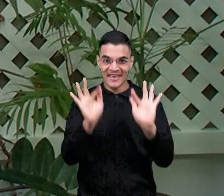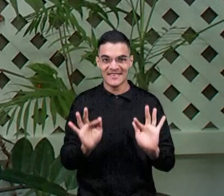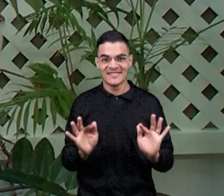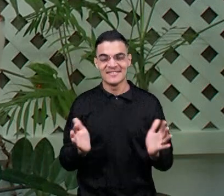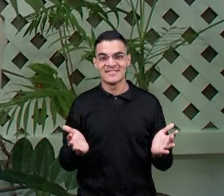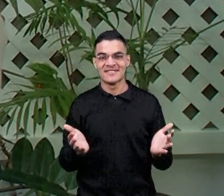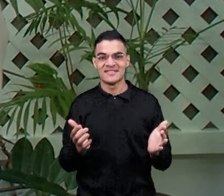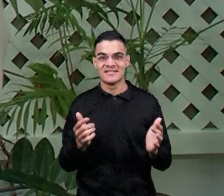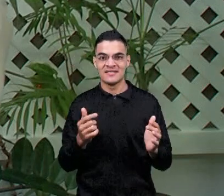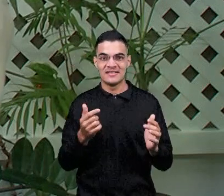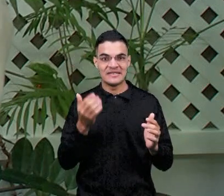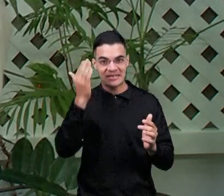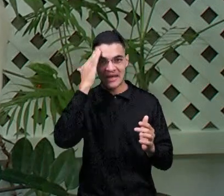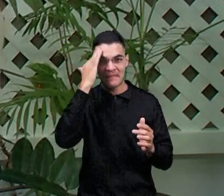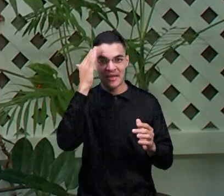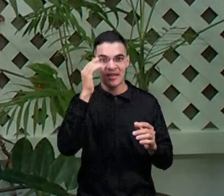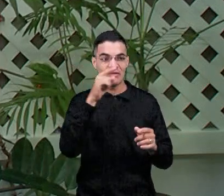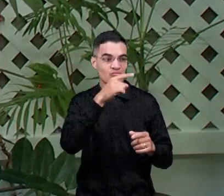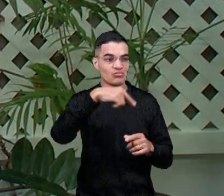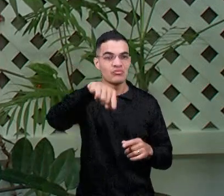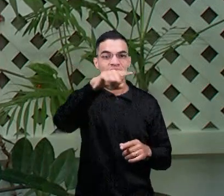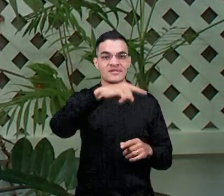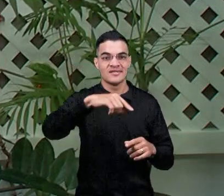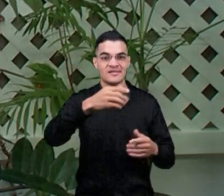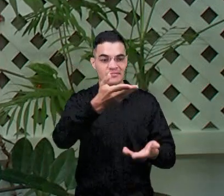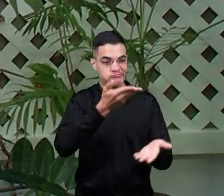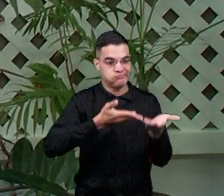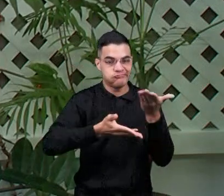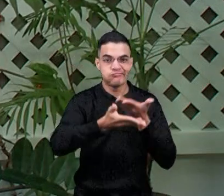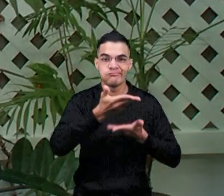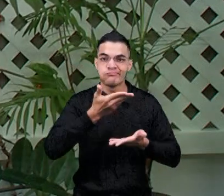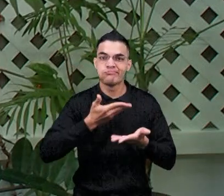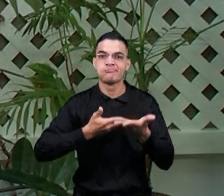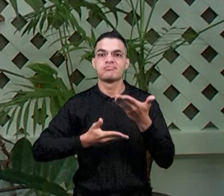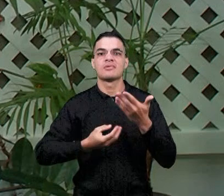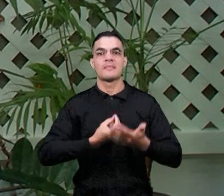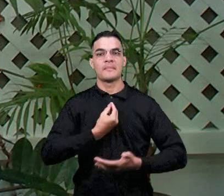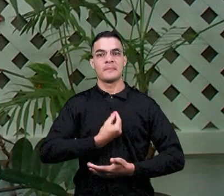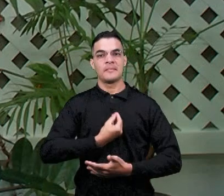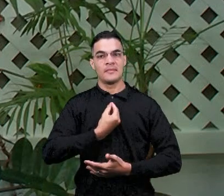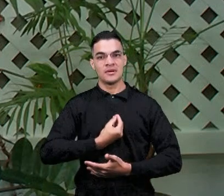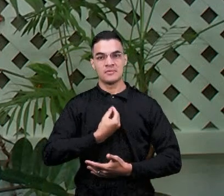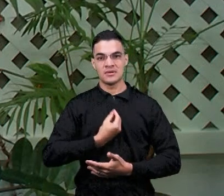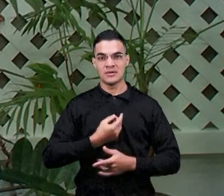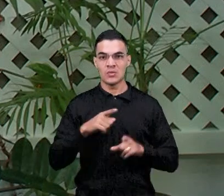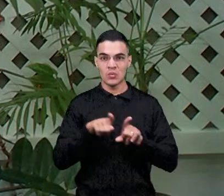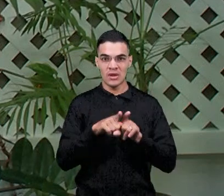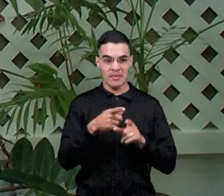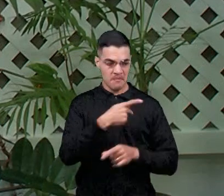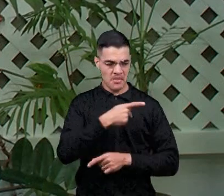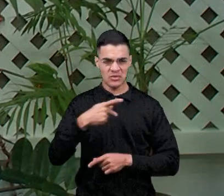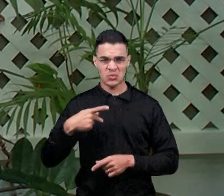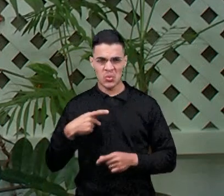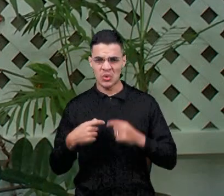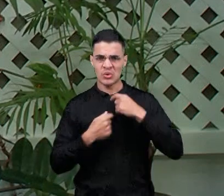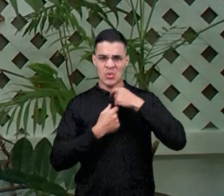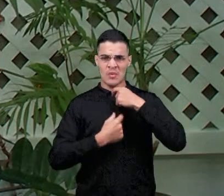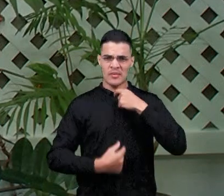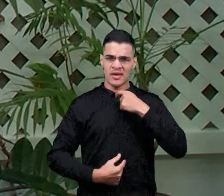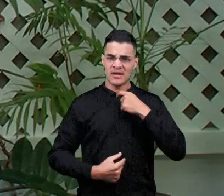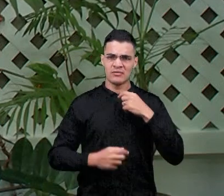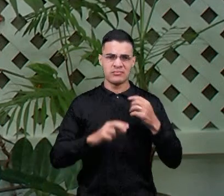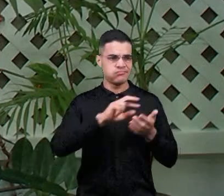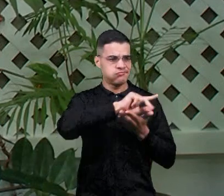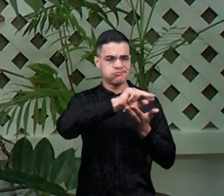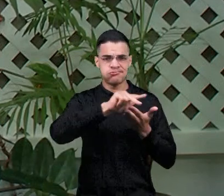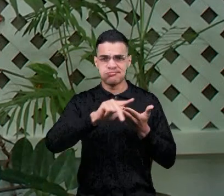du joie que nous avons de pouvoir compter avec la participation et l'appréciation de tellement de pasteurs et ouvriers dans